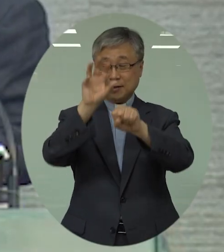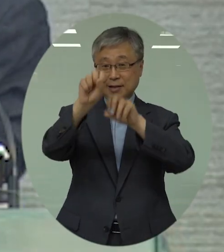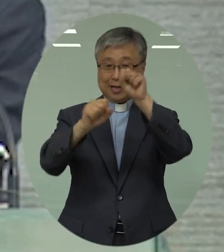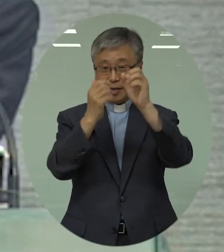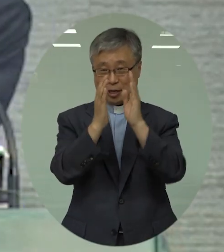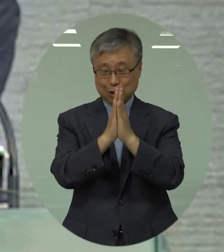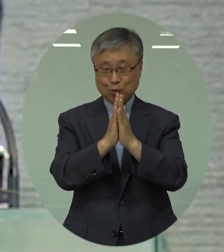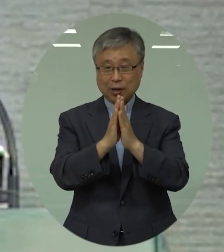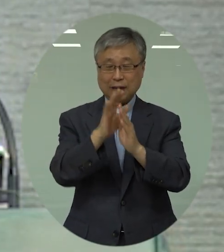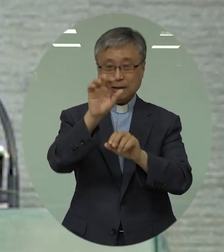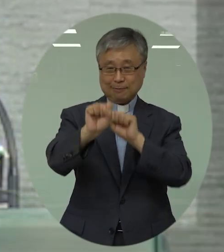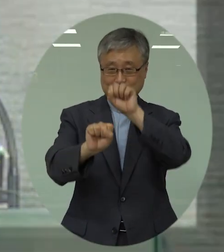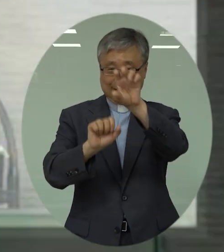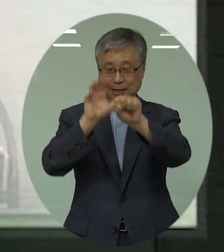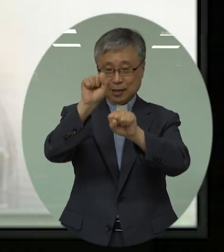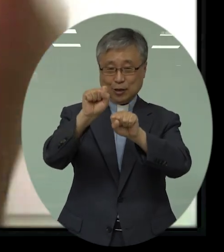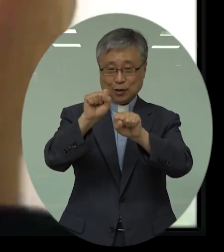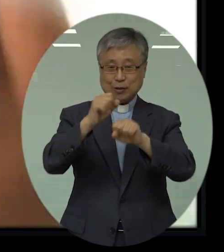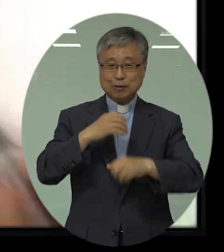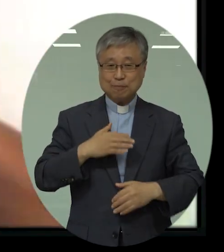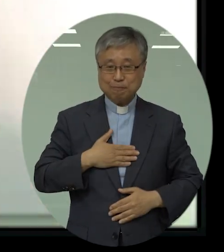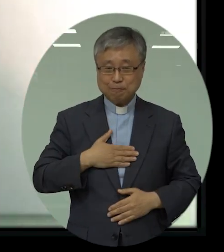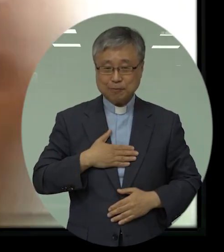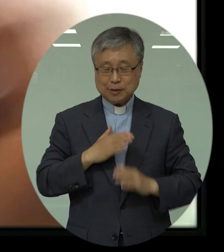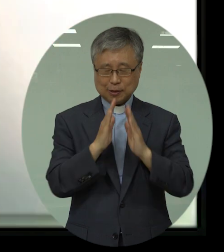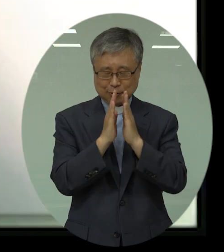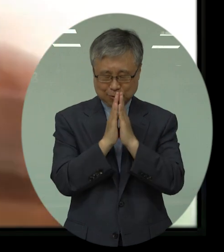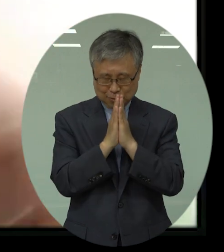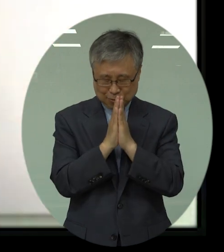기도의 사다리, 수도사들의 기도의 사다리.